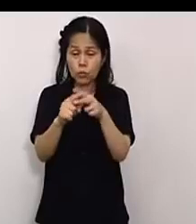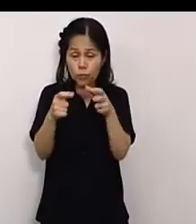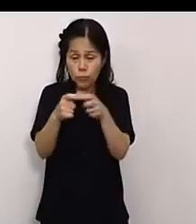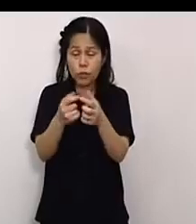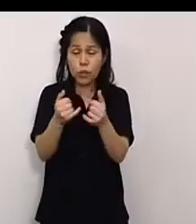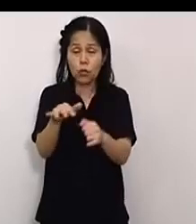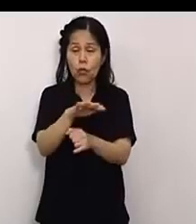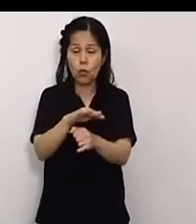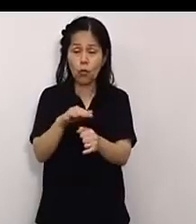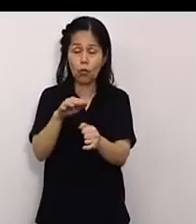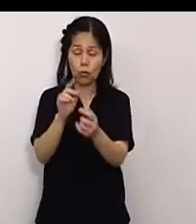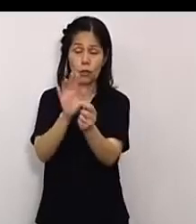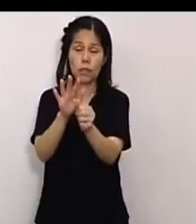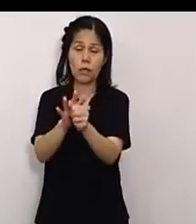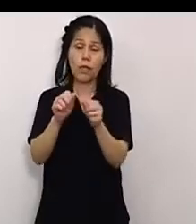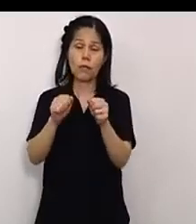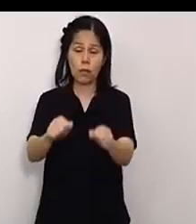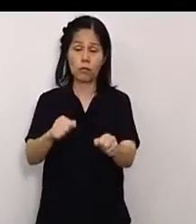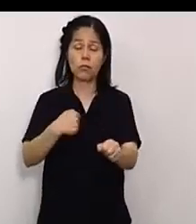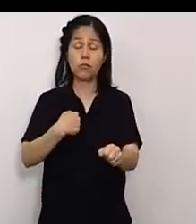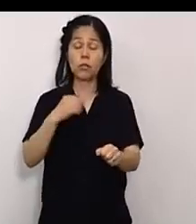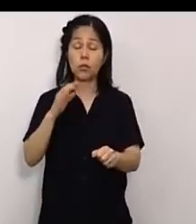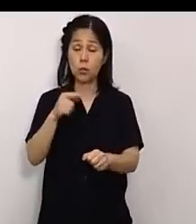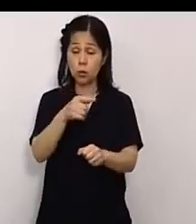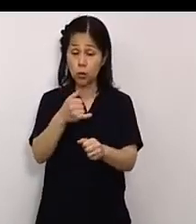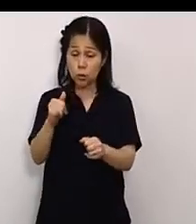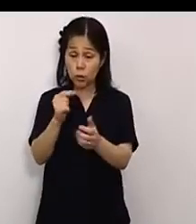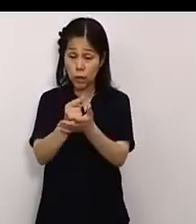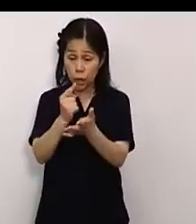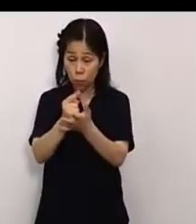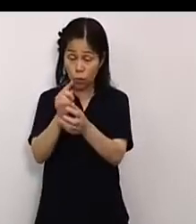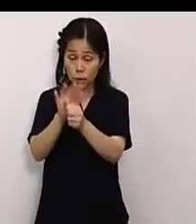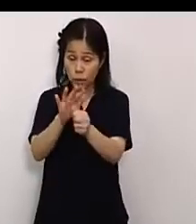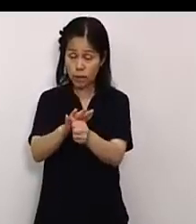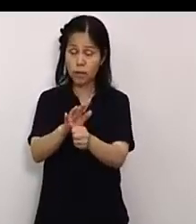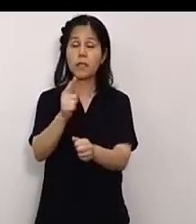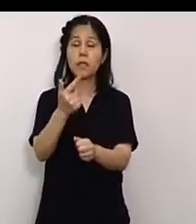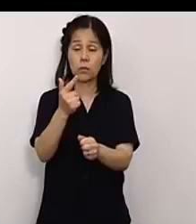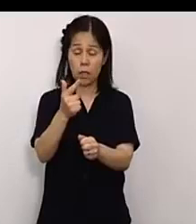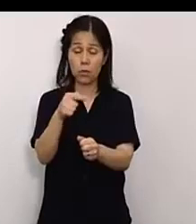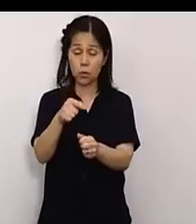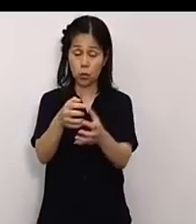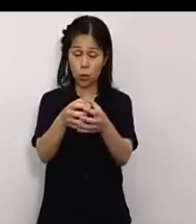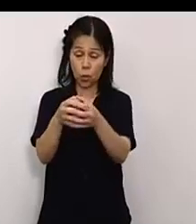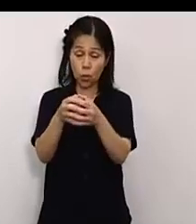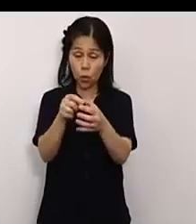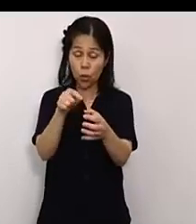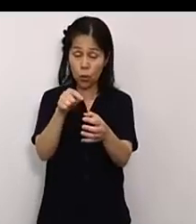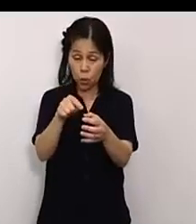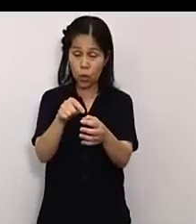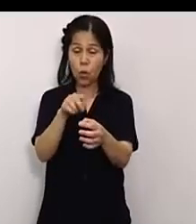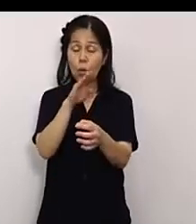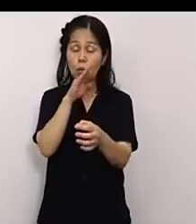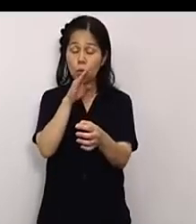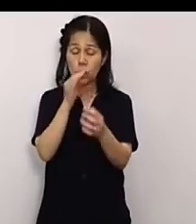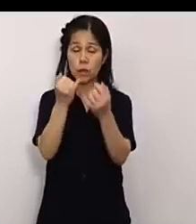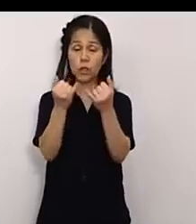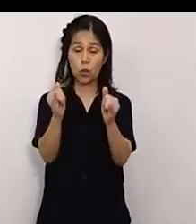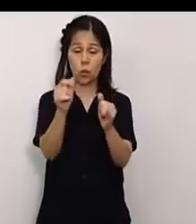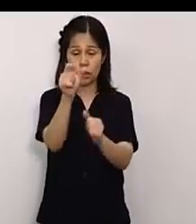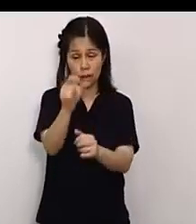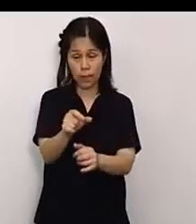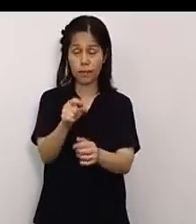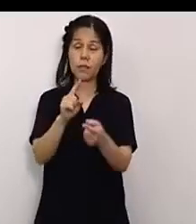てるんですけど、それはその人たちだけを支援してるわけではなくて、そういう人が本当に人間らし